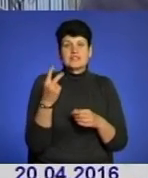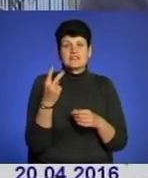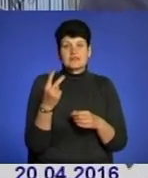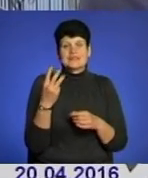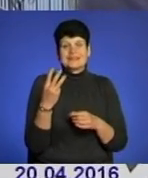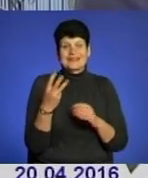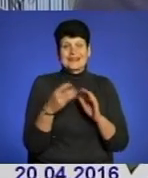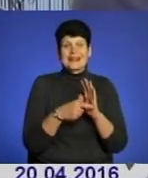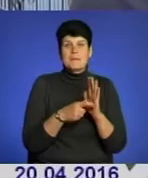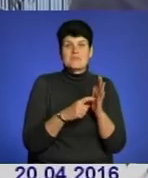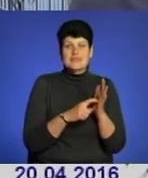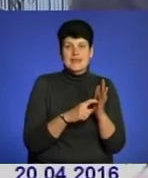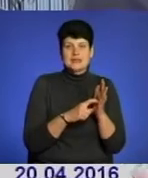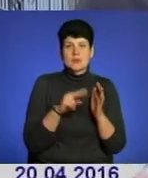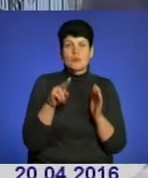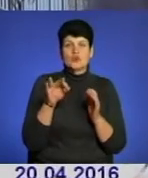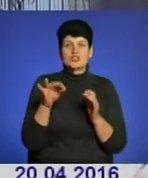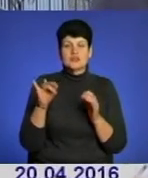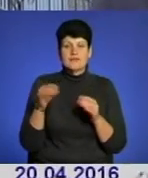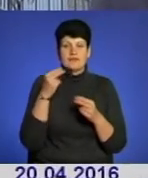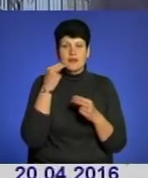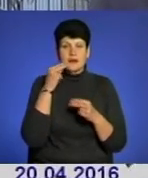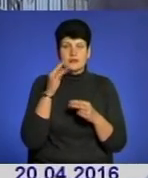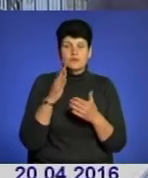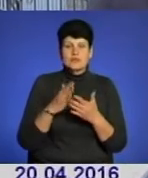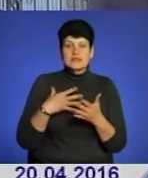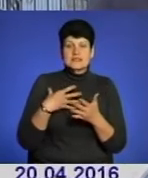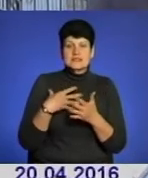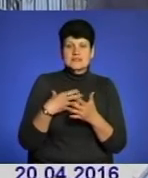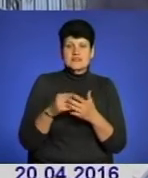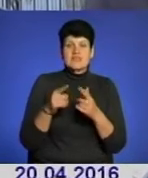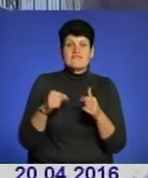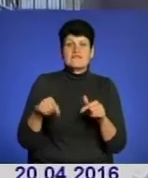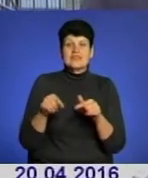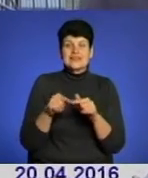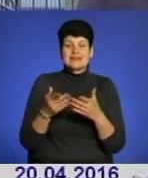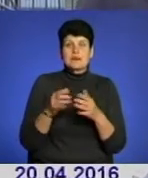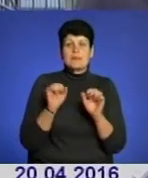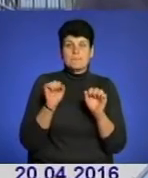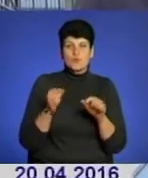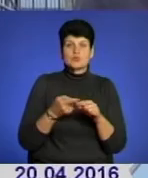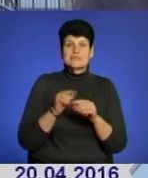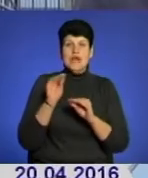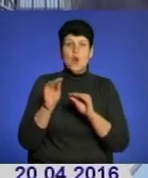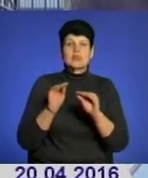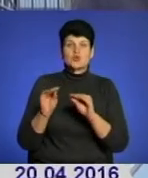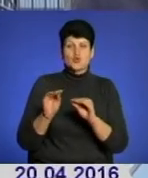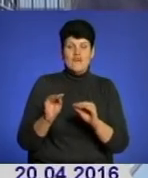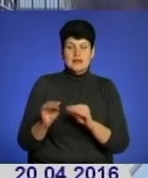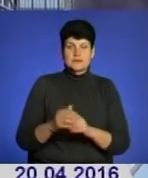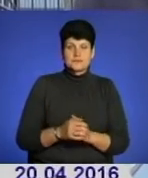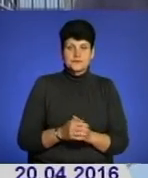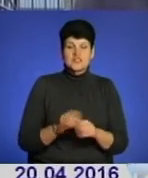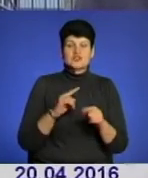в Почаєві набагато краще, бо в нас є свій стаціонарний відділ, де ми можемо це облаштувати.